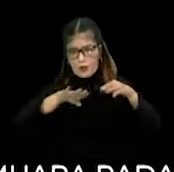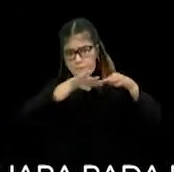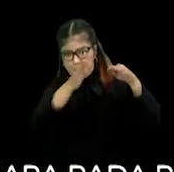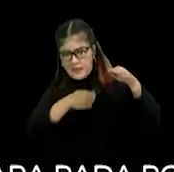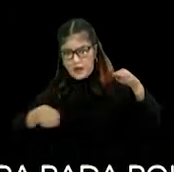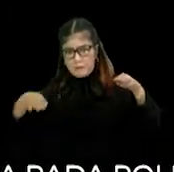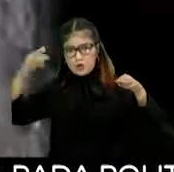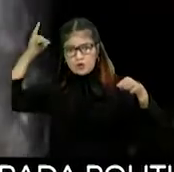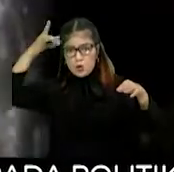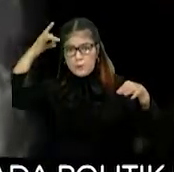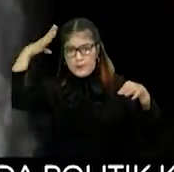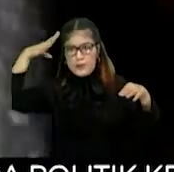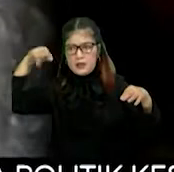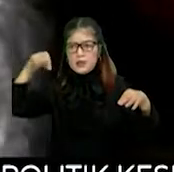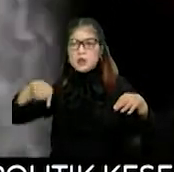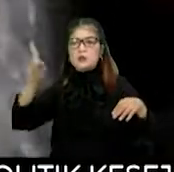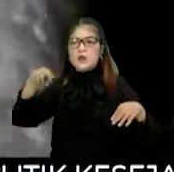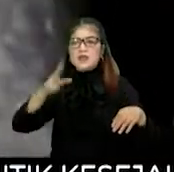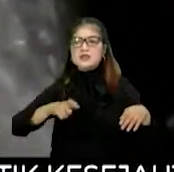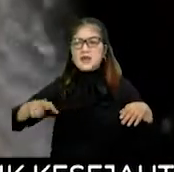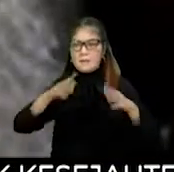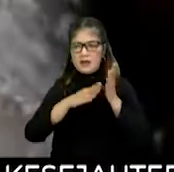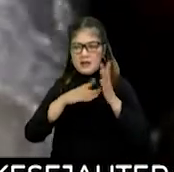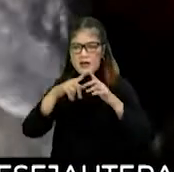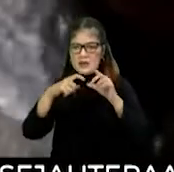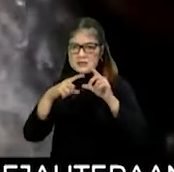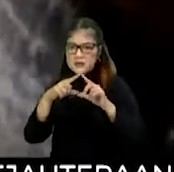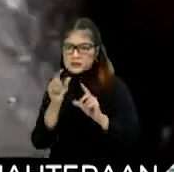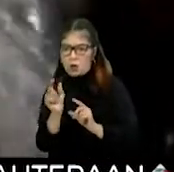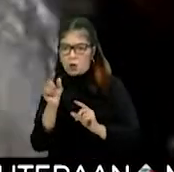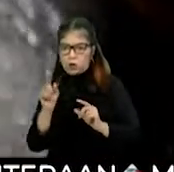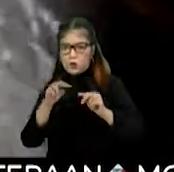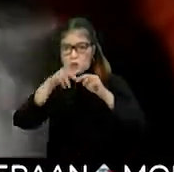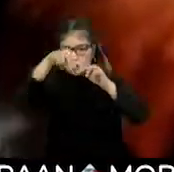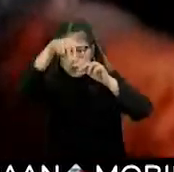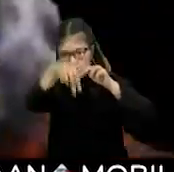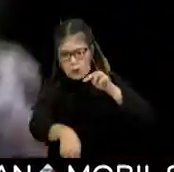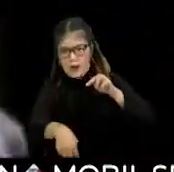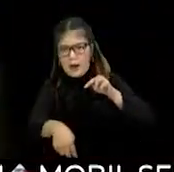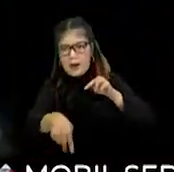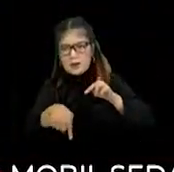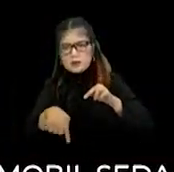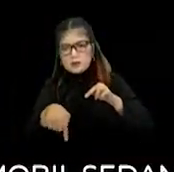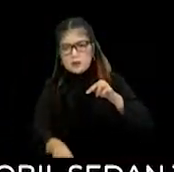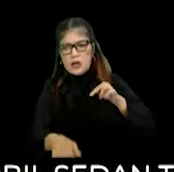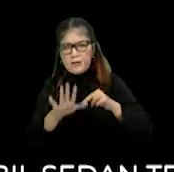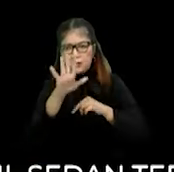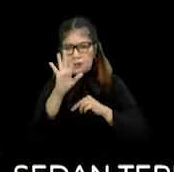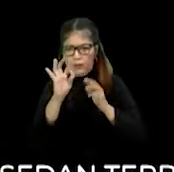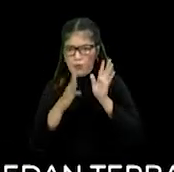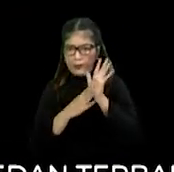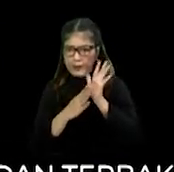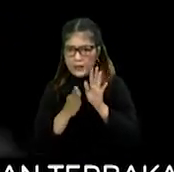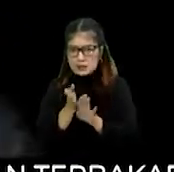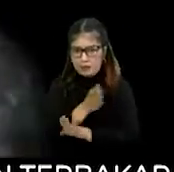Desa Cibanding, Kecamatan Nasau, terjun ke jurang sedalam 50 meter. Sebelumnya mobil yang dikendarai korban